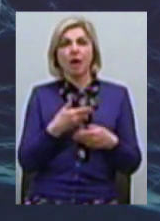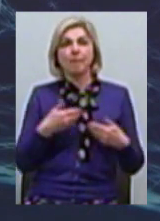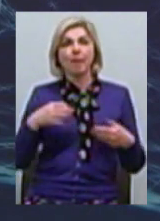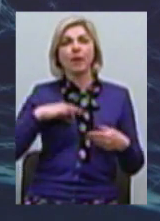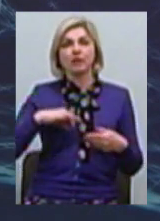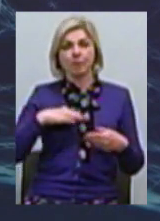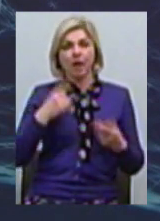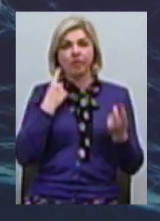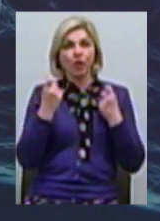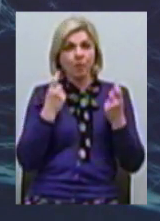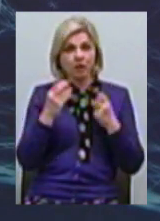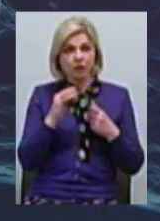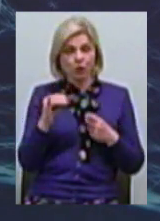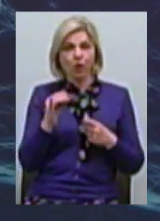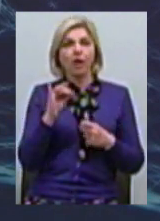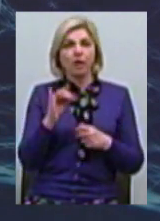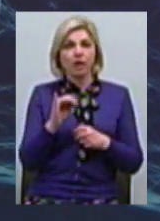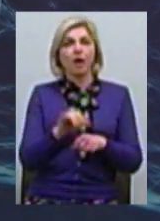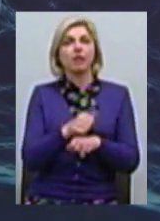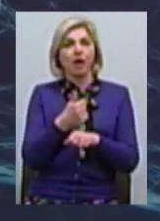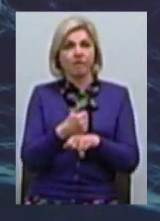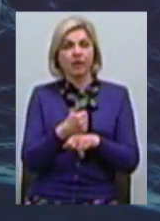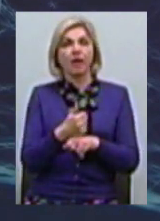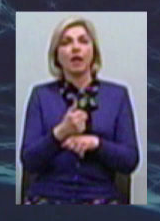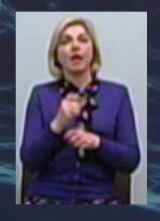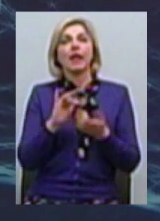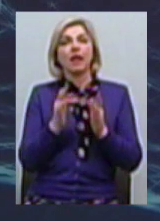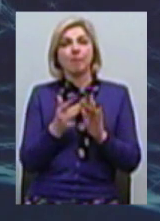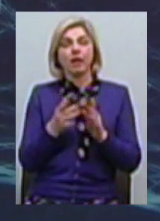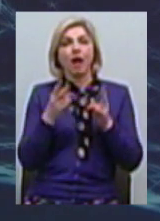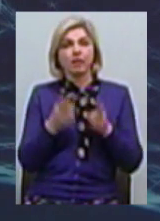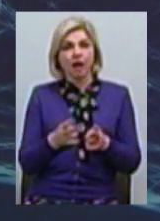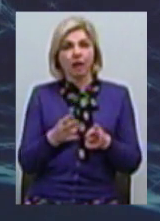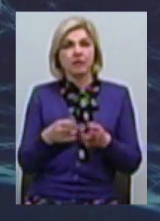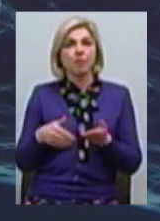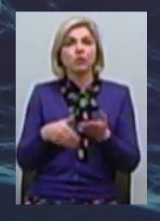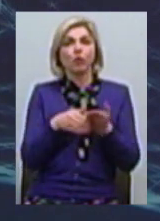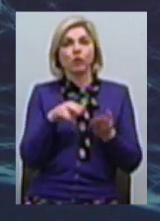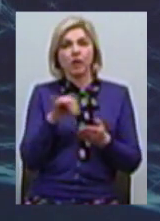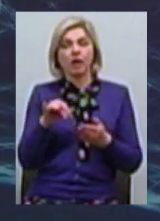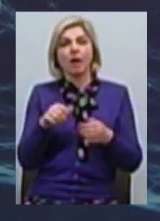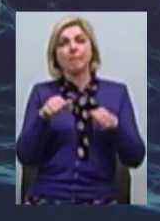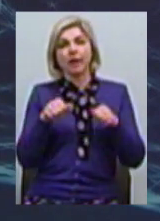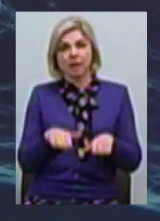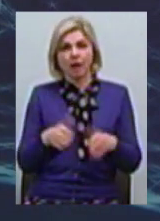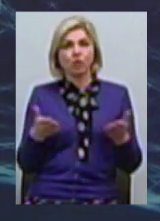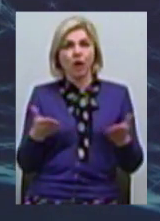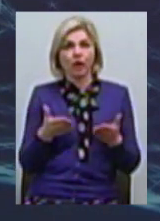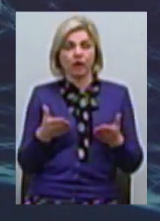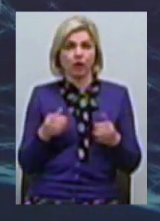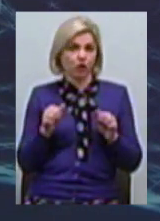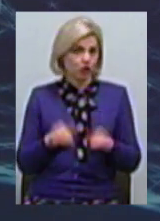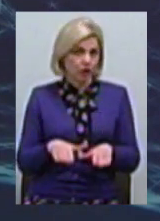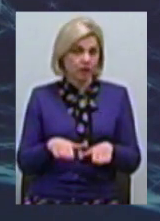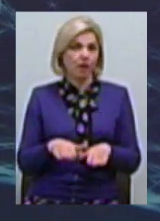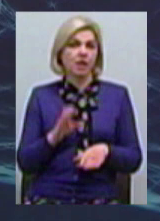потребляем информацию, и самое главное, кибератака, способствует ли она принятию каких-либо решений